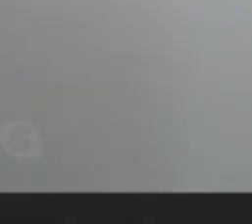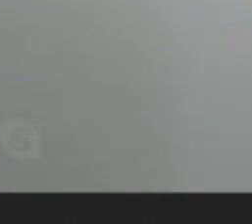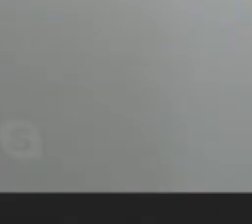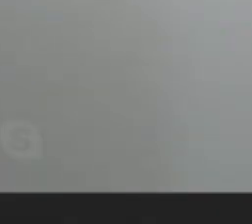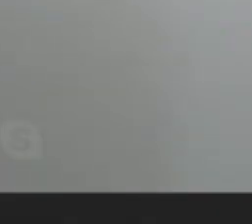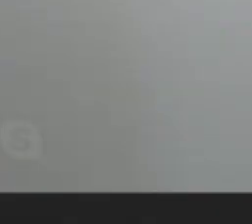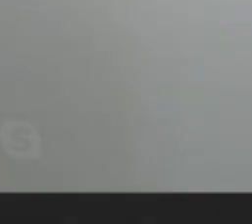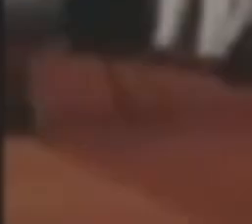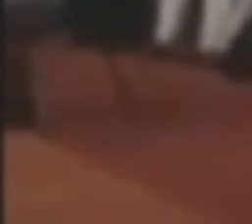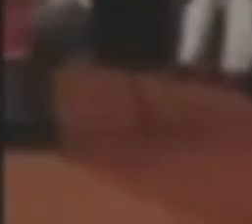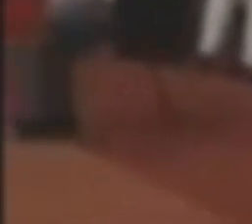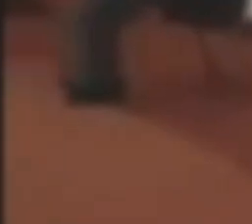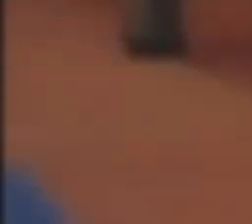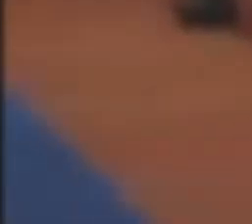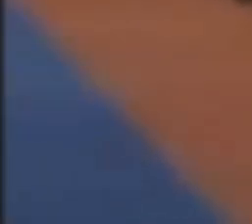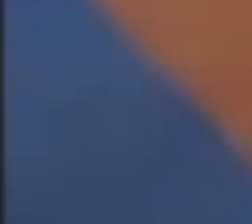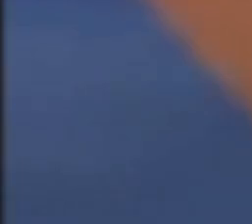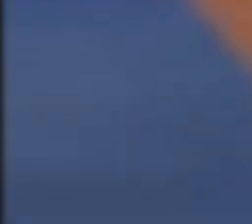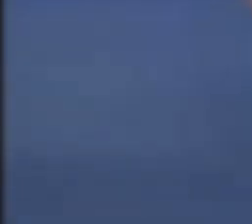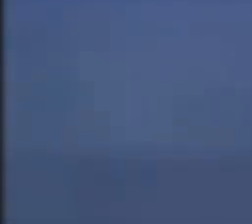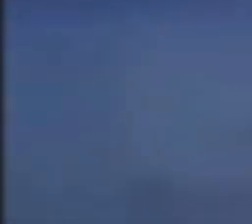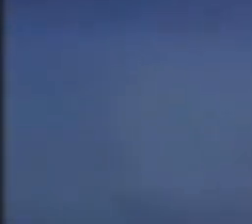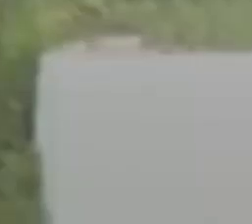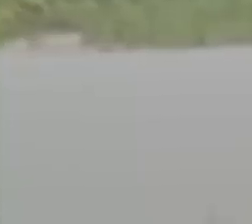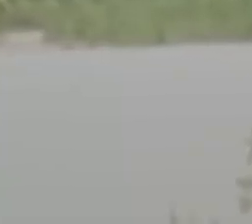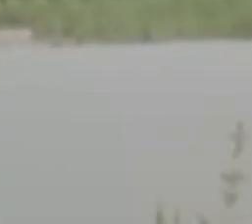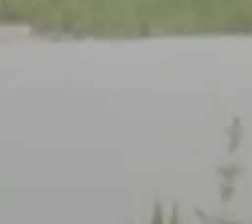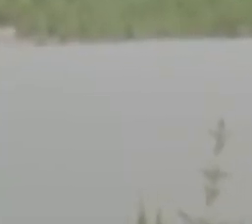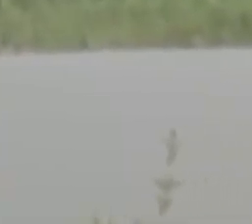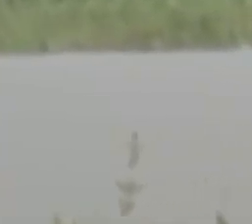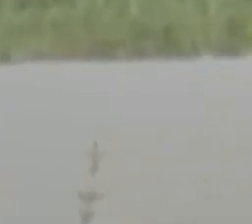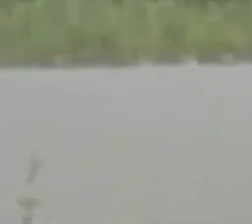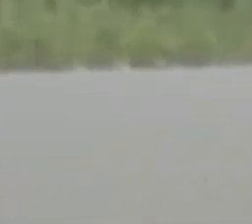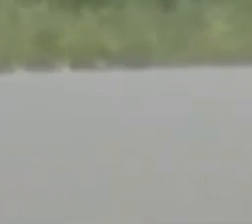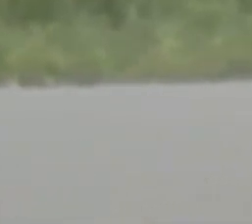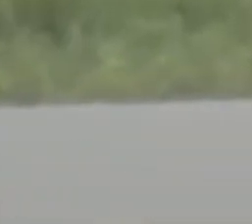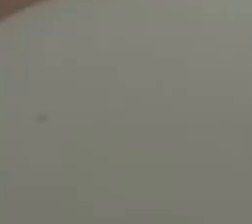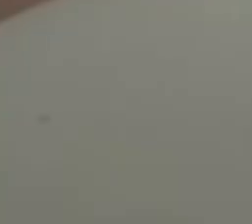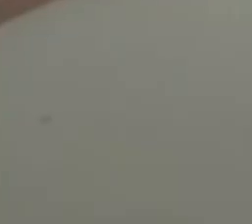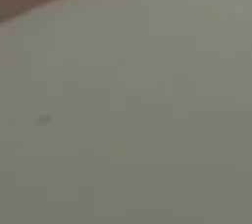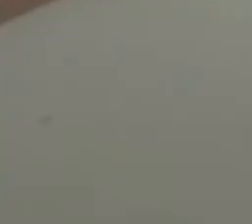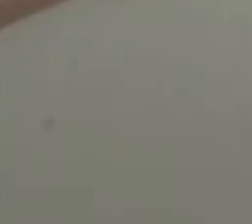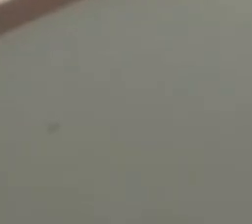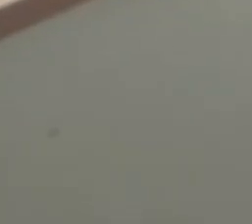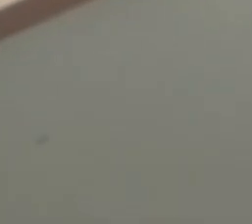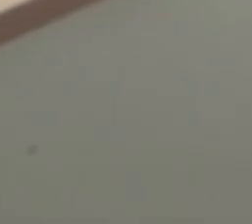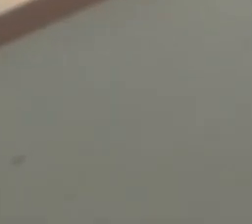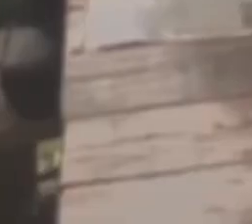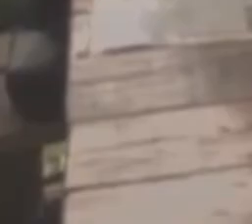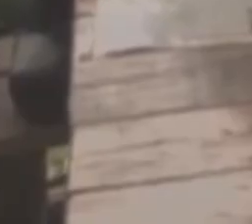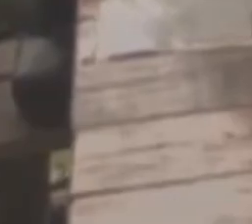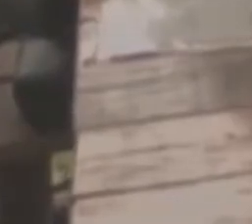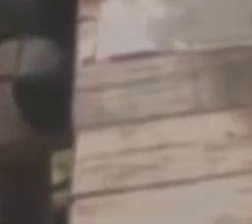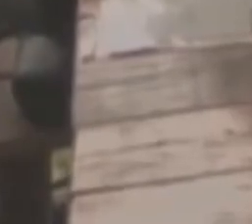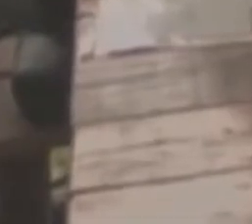country. This is my dream. סיפורו החריג של פליט איראני שאמור להיות מגורש מאירופה וניצב לפני סכנה